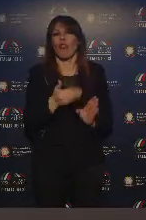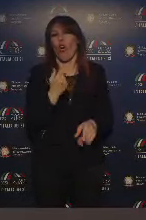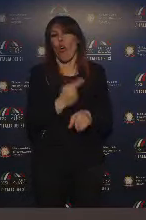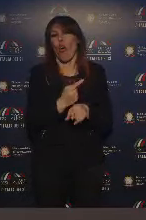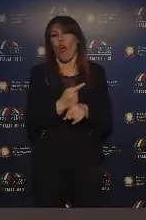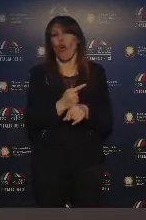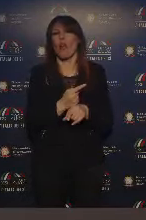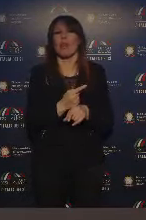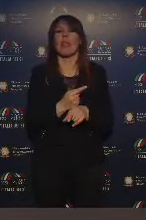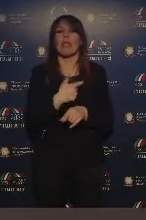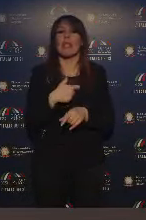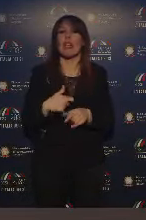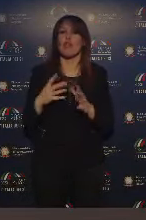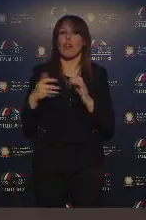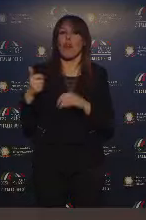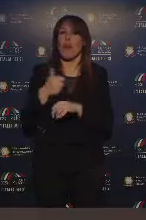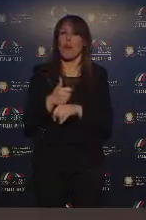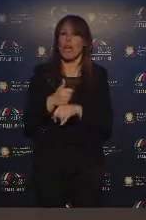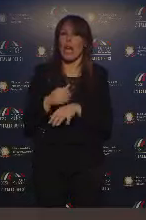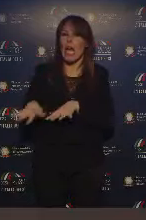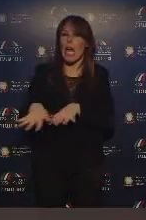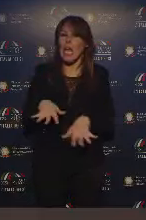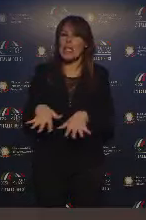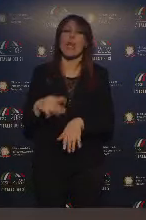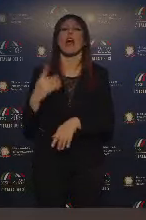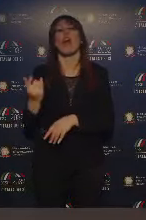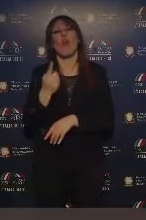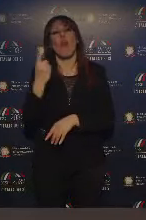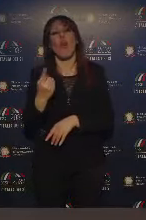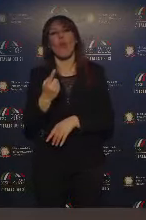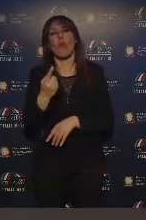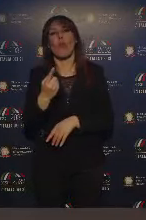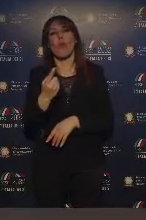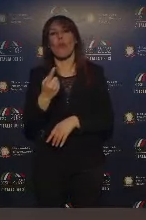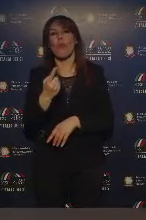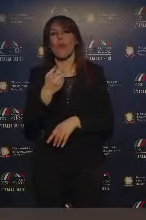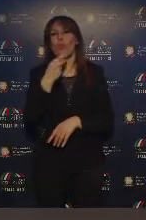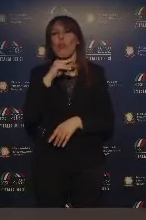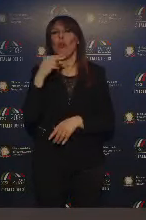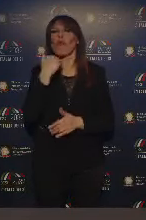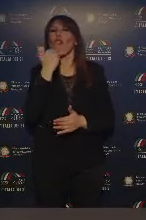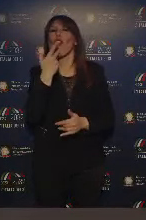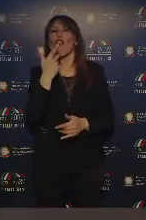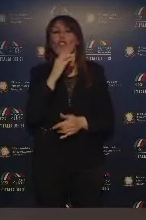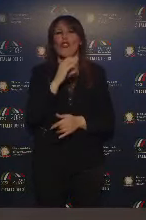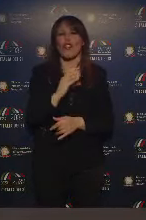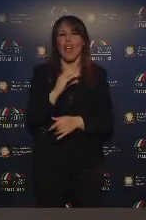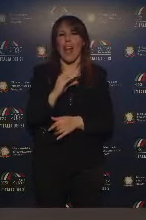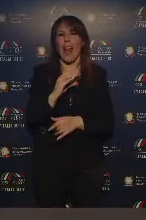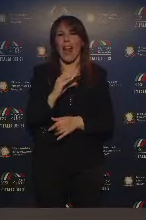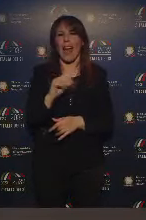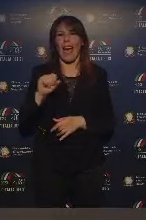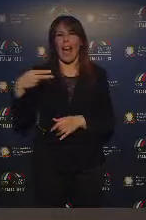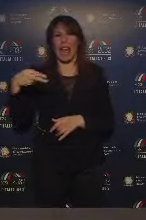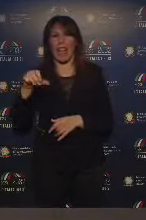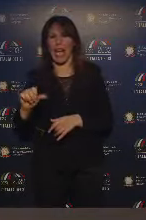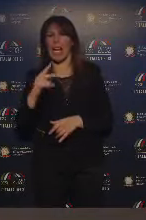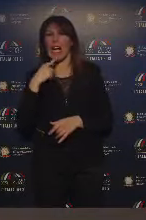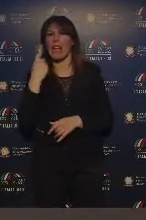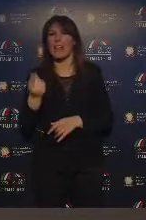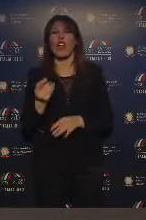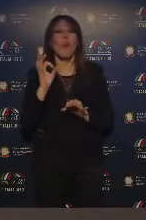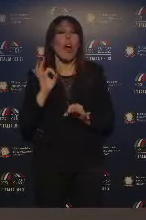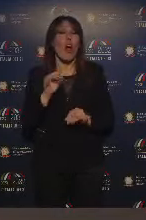imprese qualcuno non facio nomi e cognomi la cg e l'anac hanno detto così